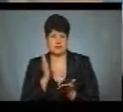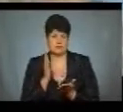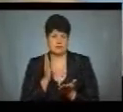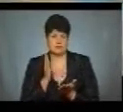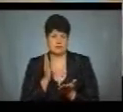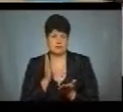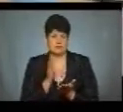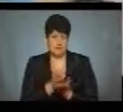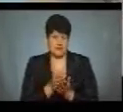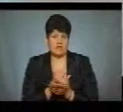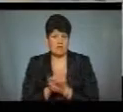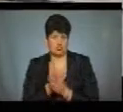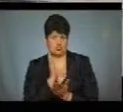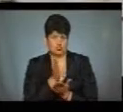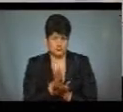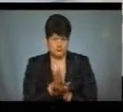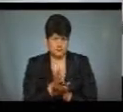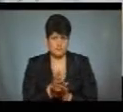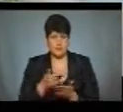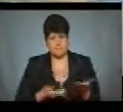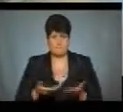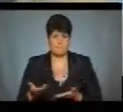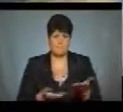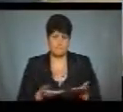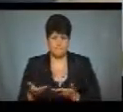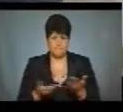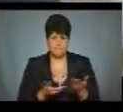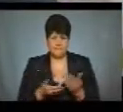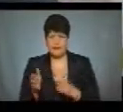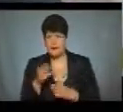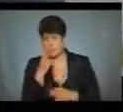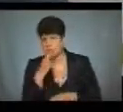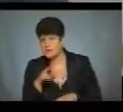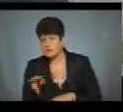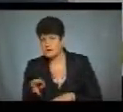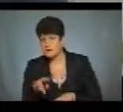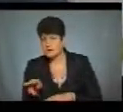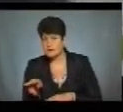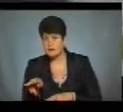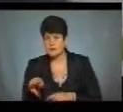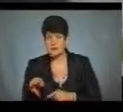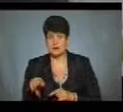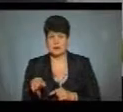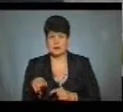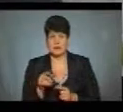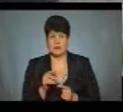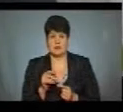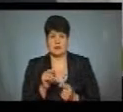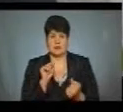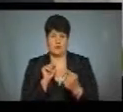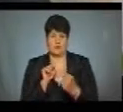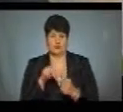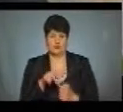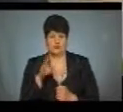з центра, йшов сюди, на дружбу, пішки. Я за рибками дивився. Навпроти мене йшов мужчина солідний,